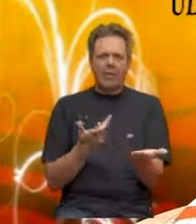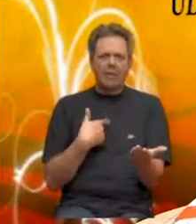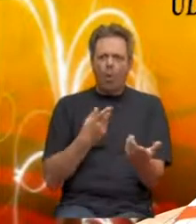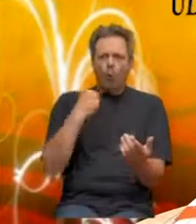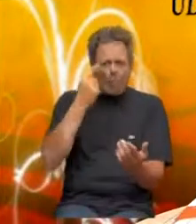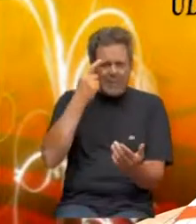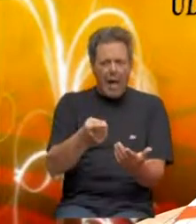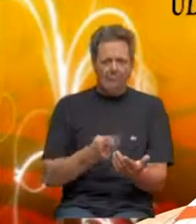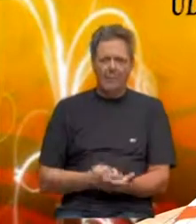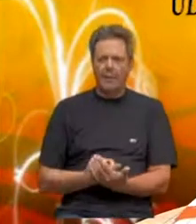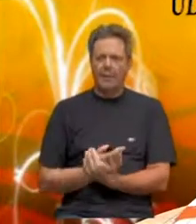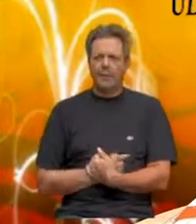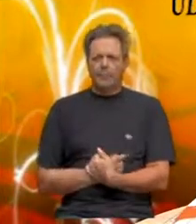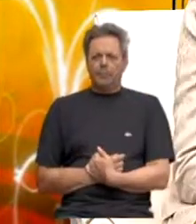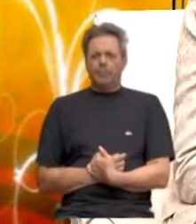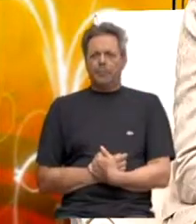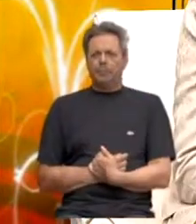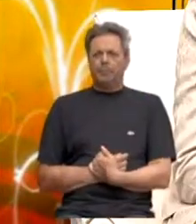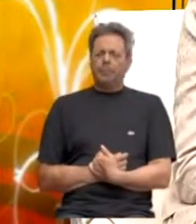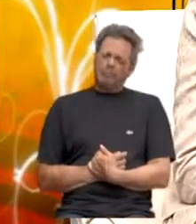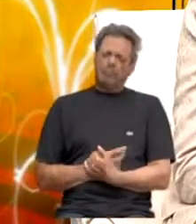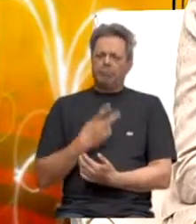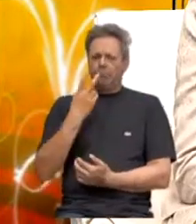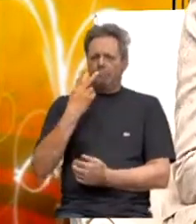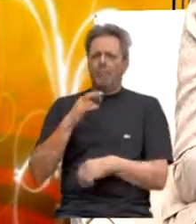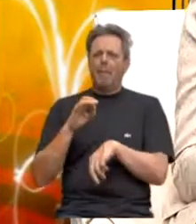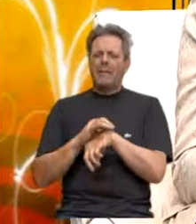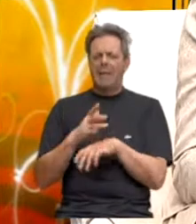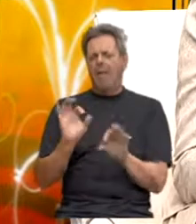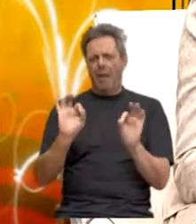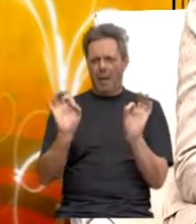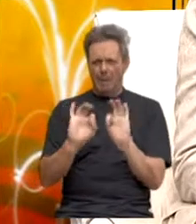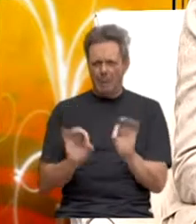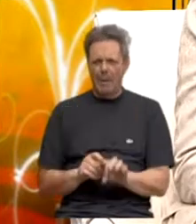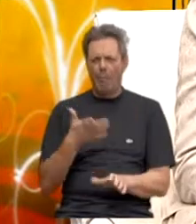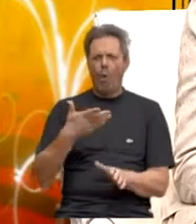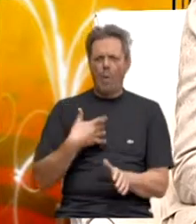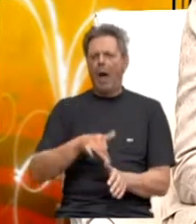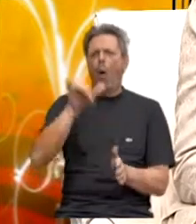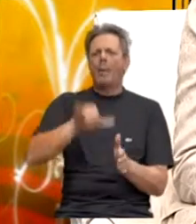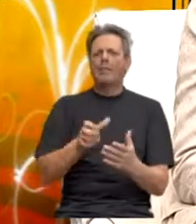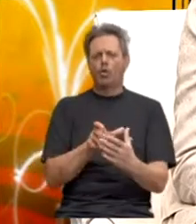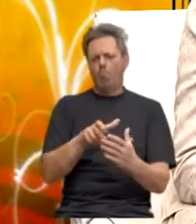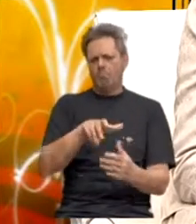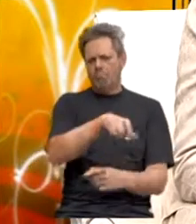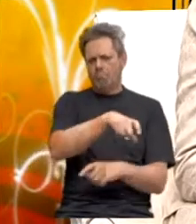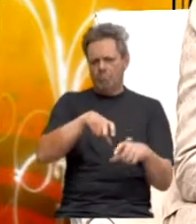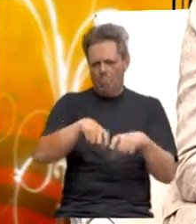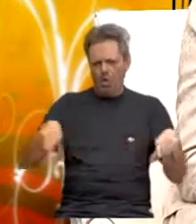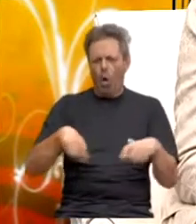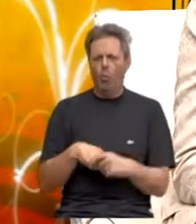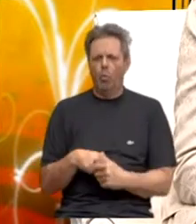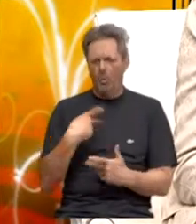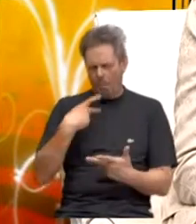Jel ga odmah stavljate na neke? Znači, pacijent je pripremljen i on je na operacijskom stolu. Gledamo